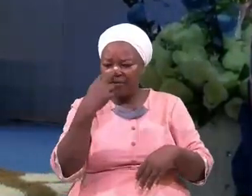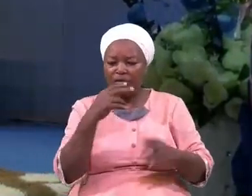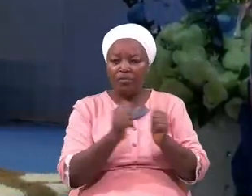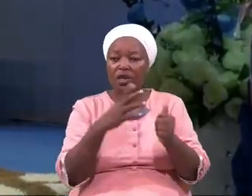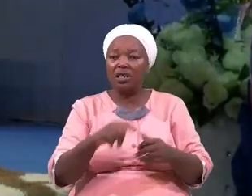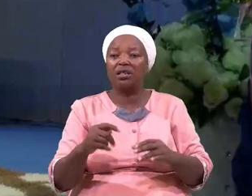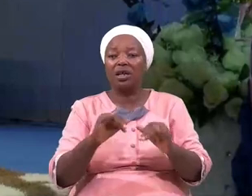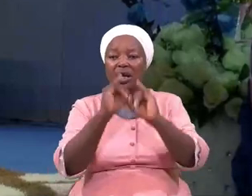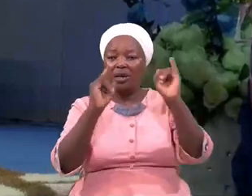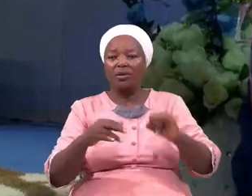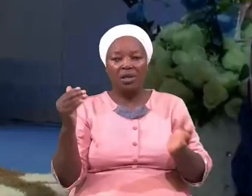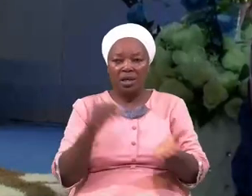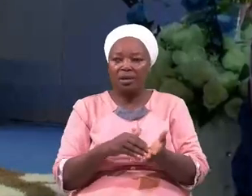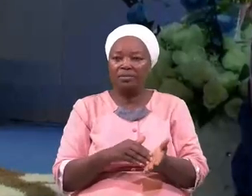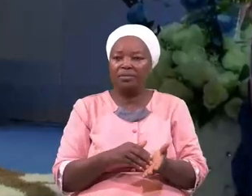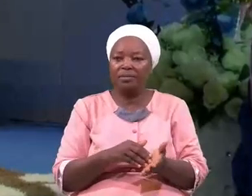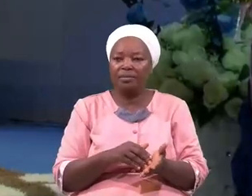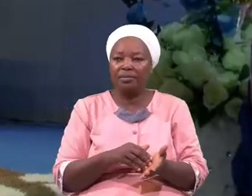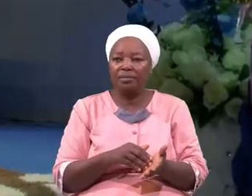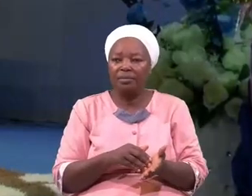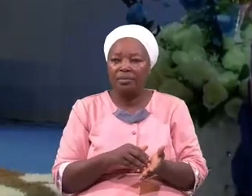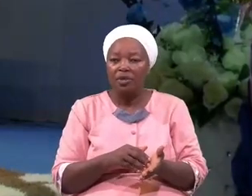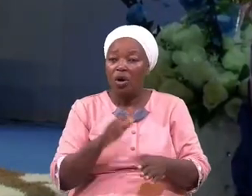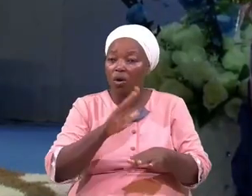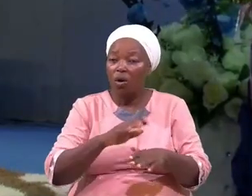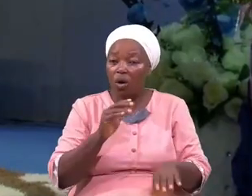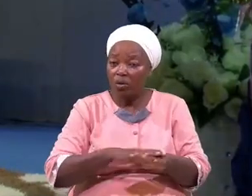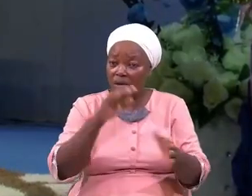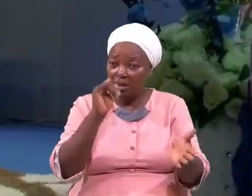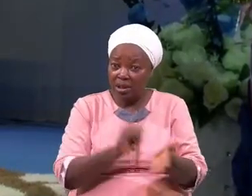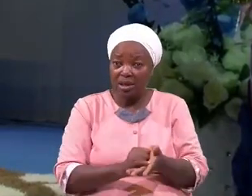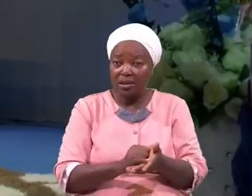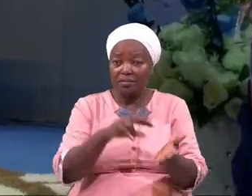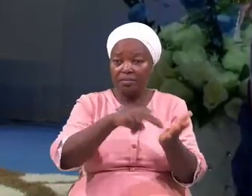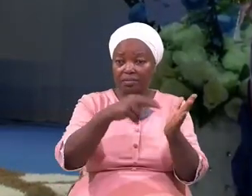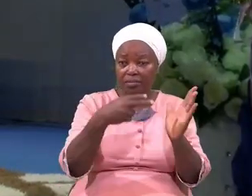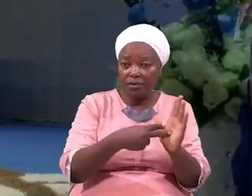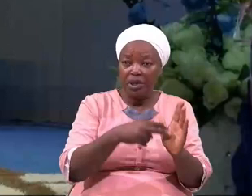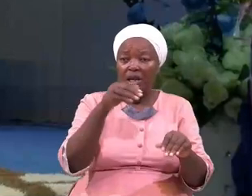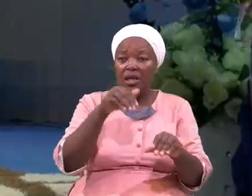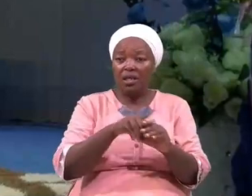ils se sont détournés de cela et n'ont pas de contact avec le levain. Et sur cette base,